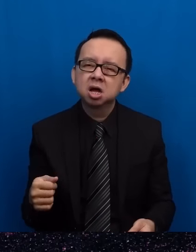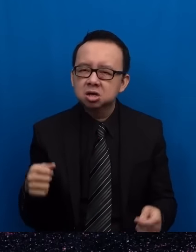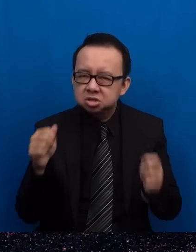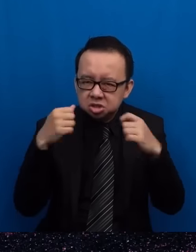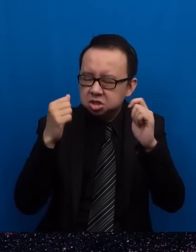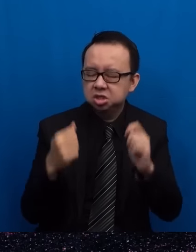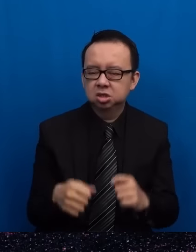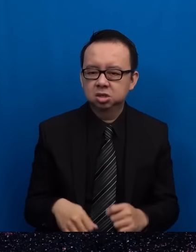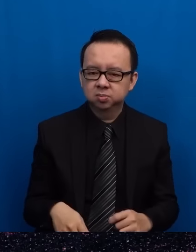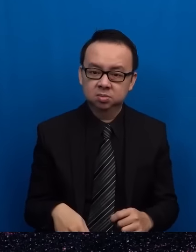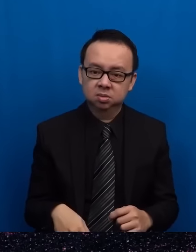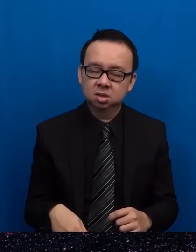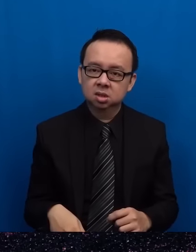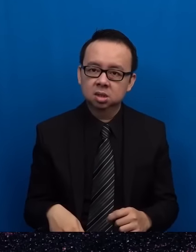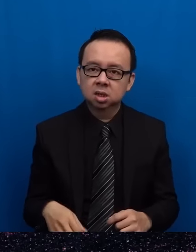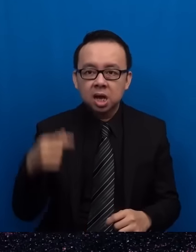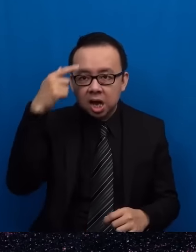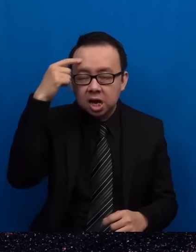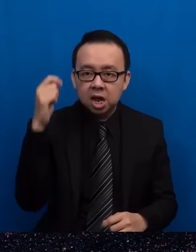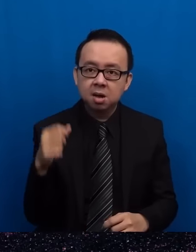Karena memang manusia itu pecinta dirinya.